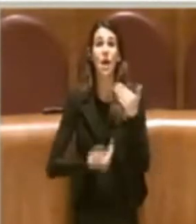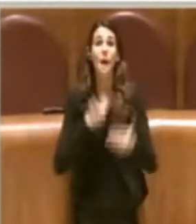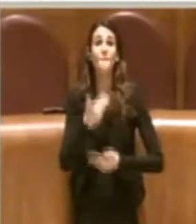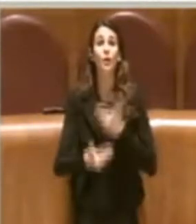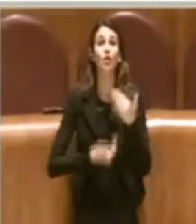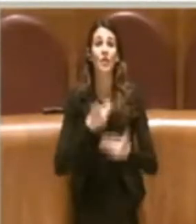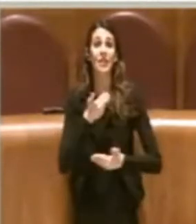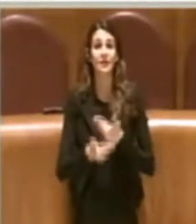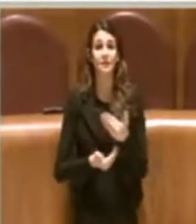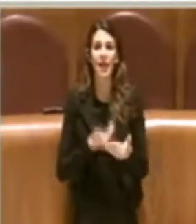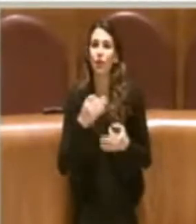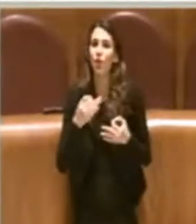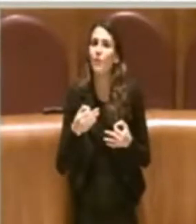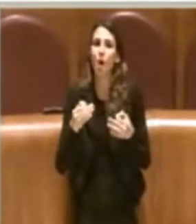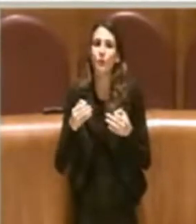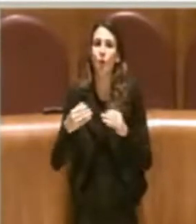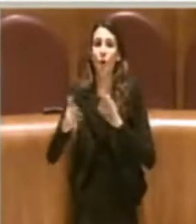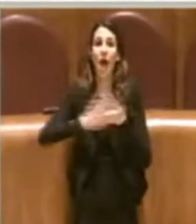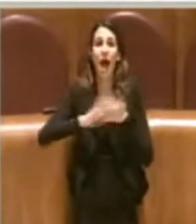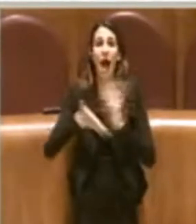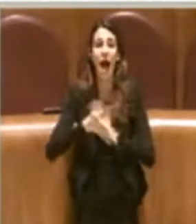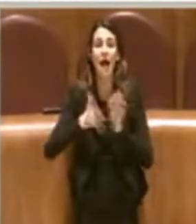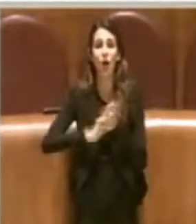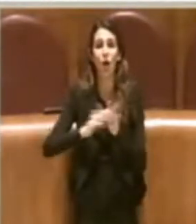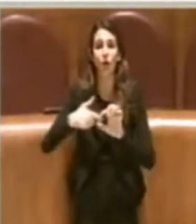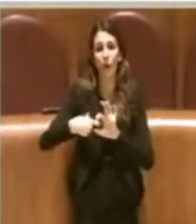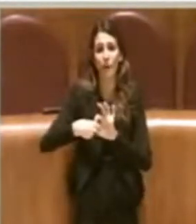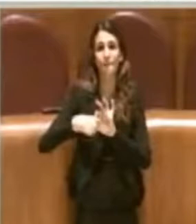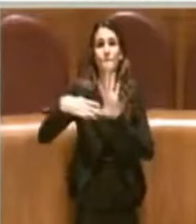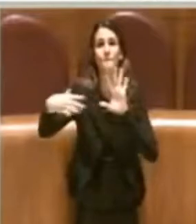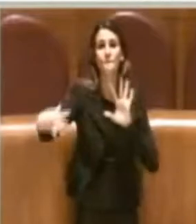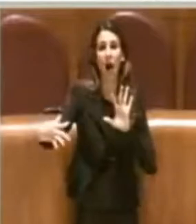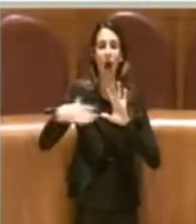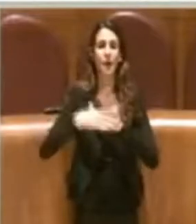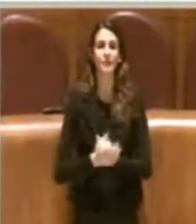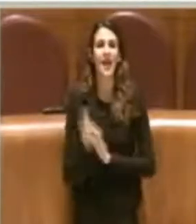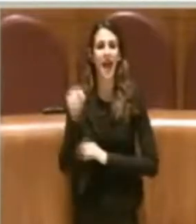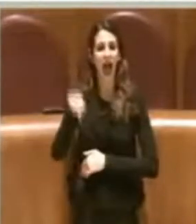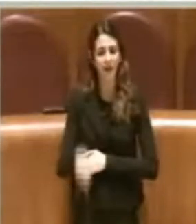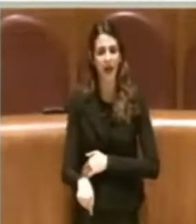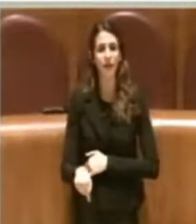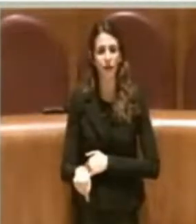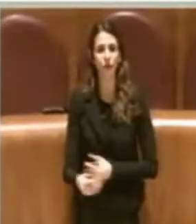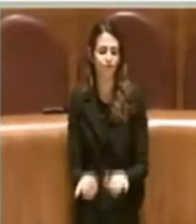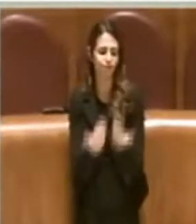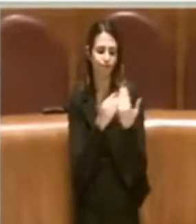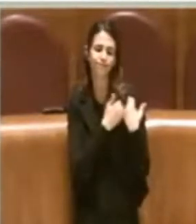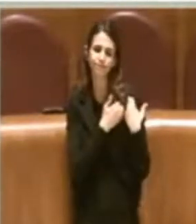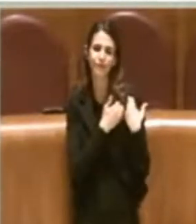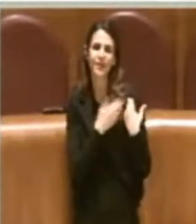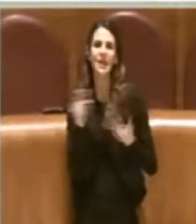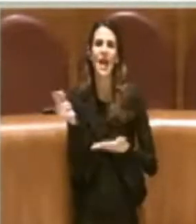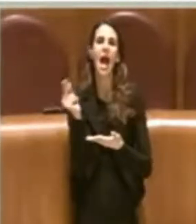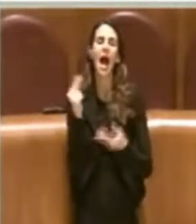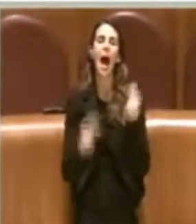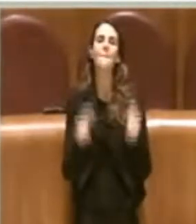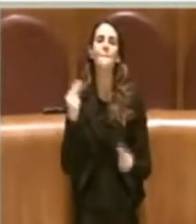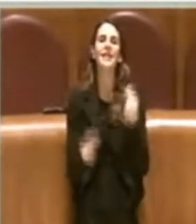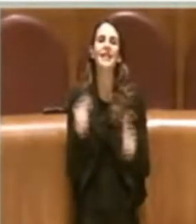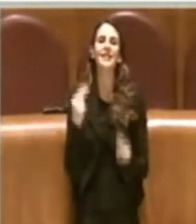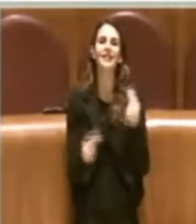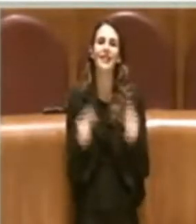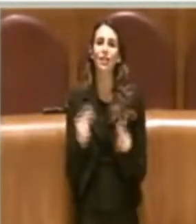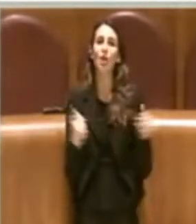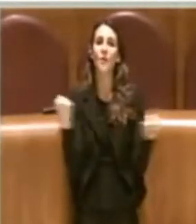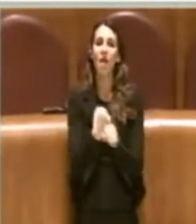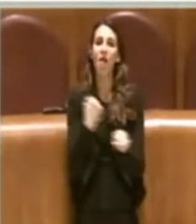escussione della fideiussione e adesso ovviamente tocca all'amministrazione portare a termine, completare queste